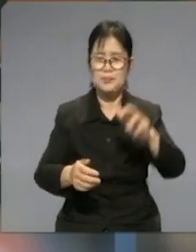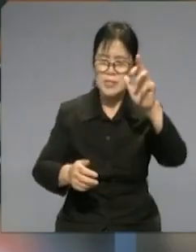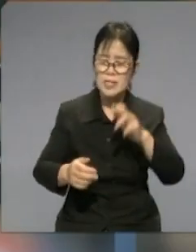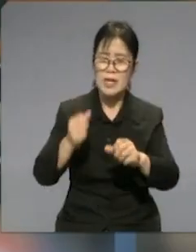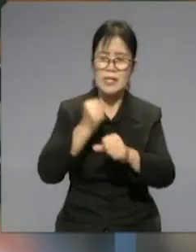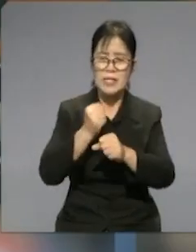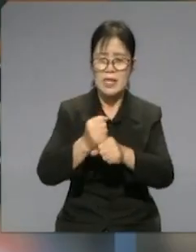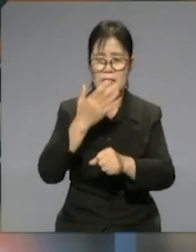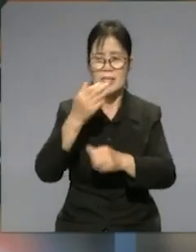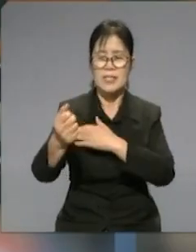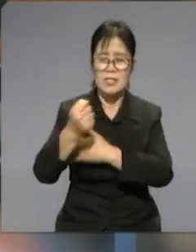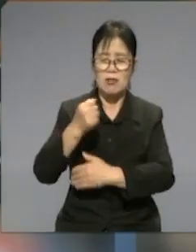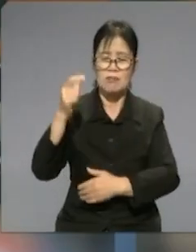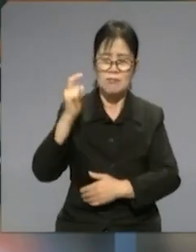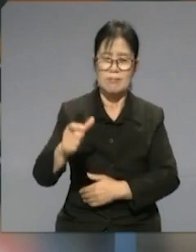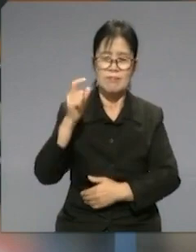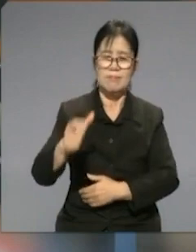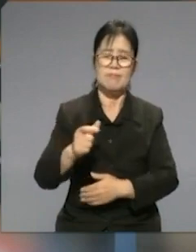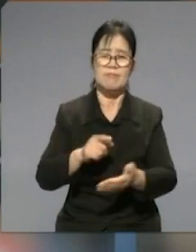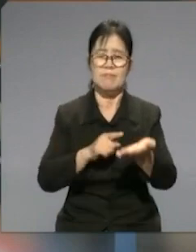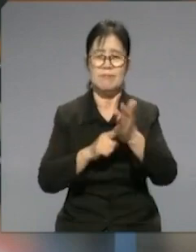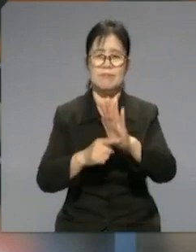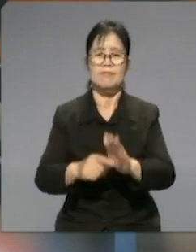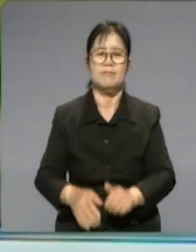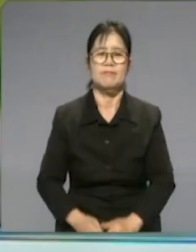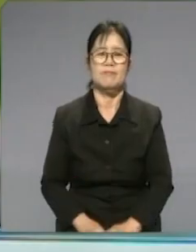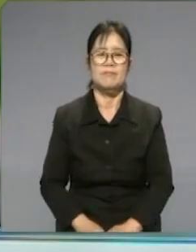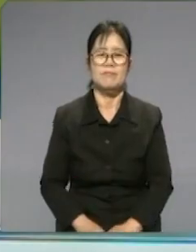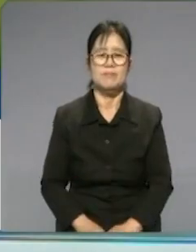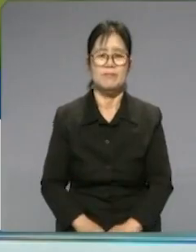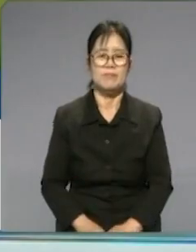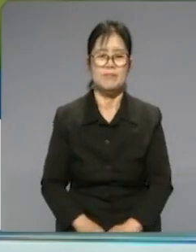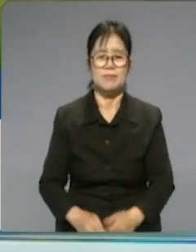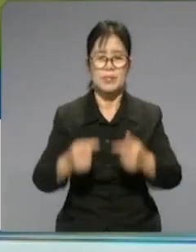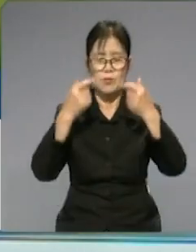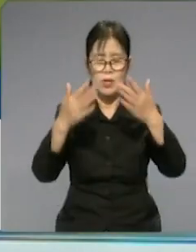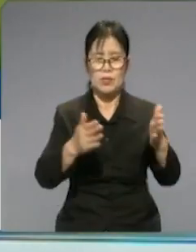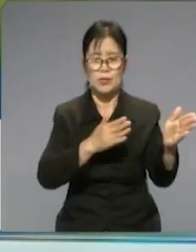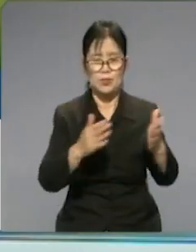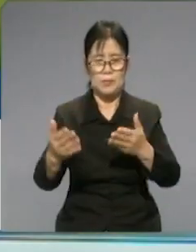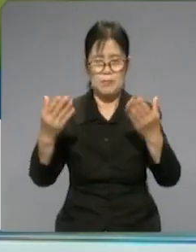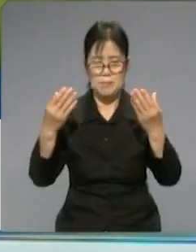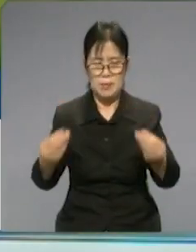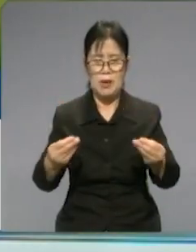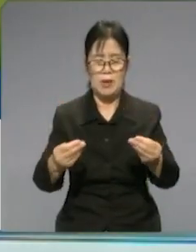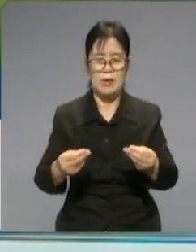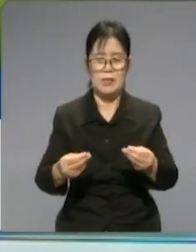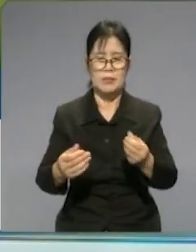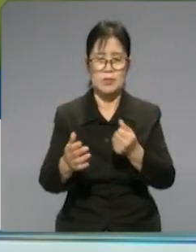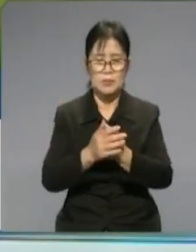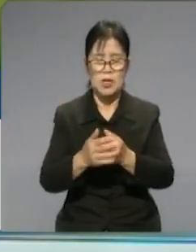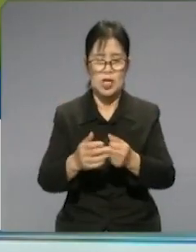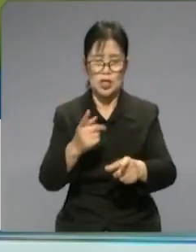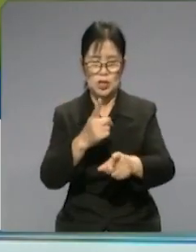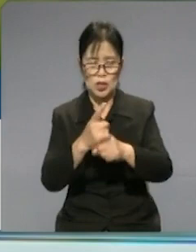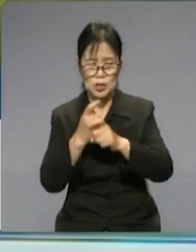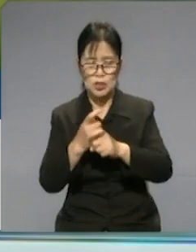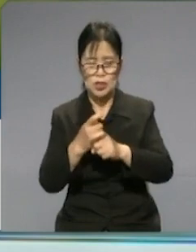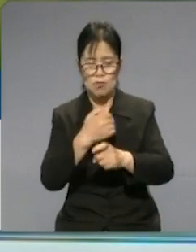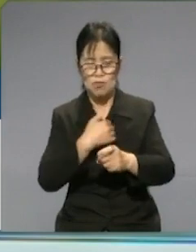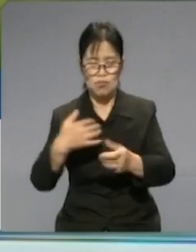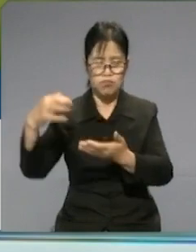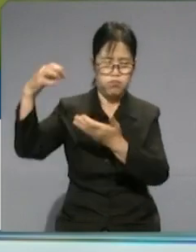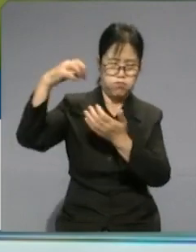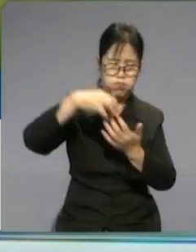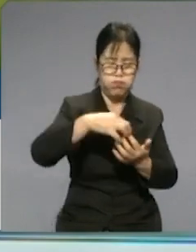생산 능력을 거듭 강조했습니다. 확고한 준비 태세를 철저히 갖춤으로써 적들이 감히